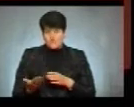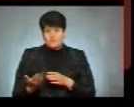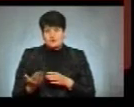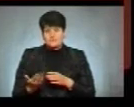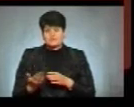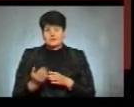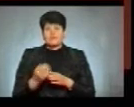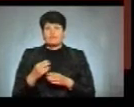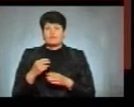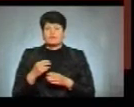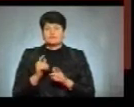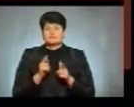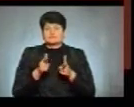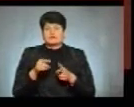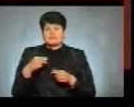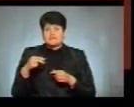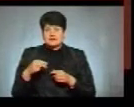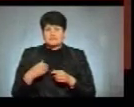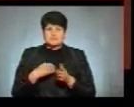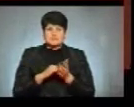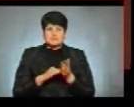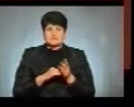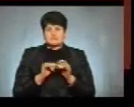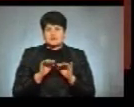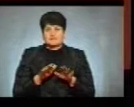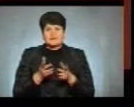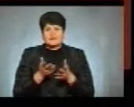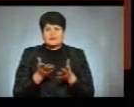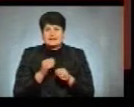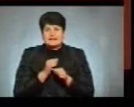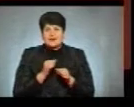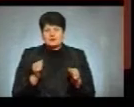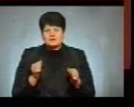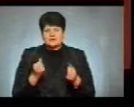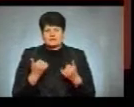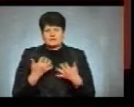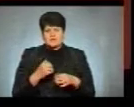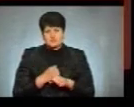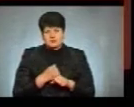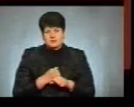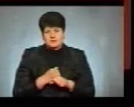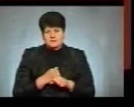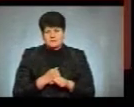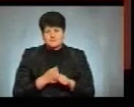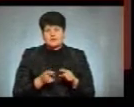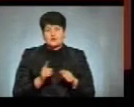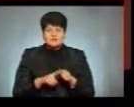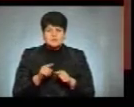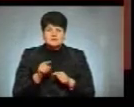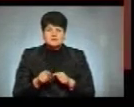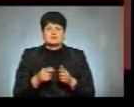кандидатує в президенти. Відповідно, він в програмі вписує речі, які, в принципі, неможливо вже, от, наприклад, зробити. І такі от,